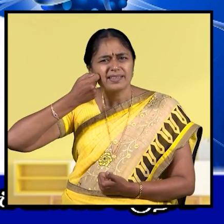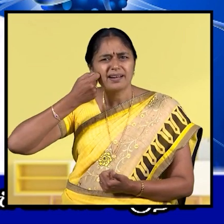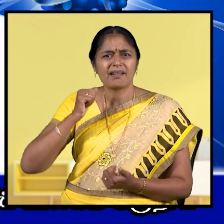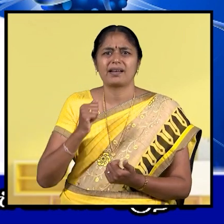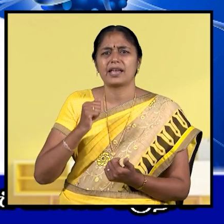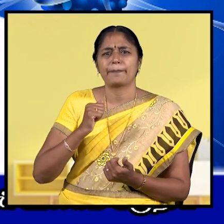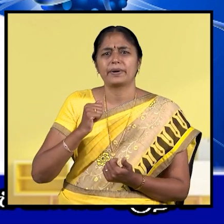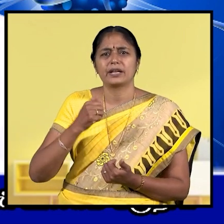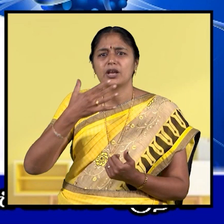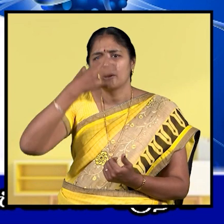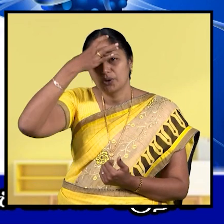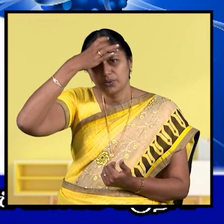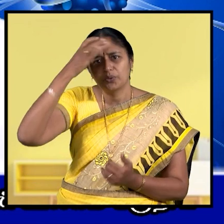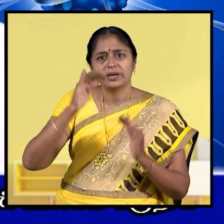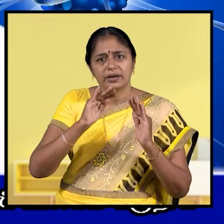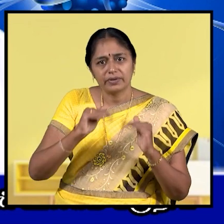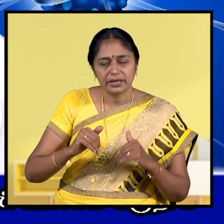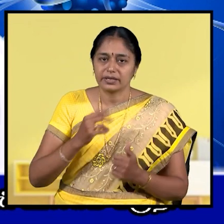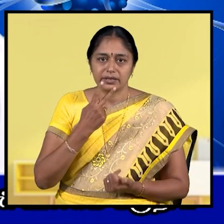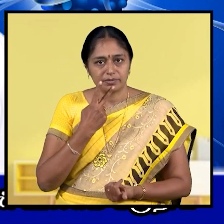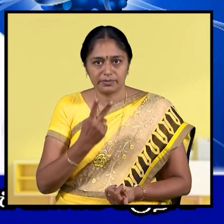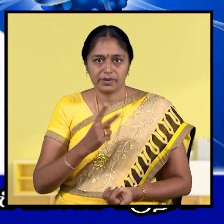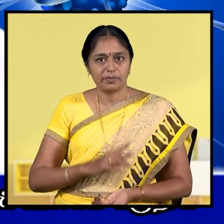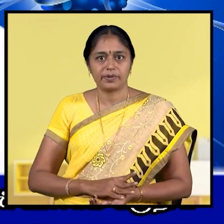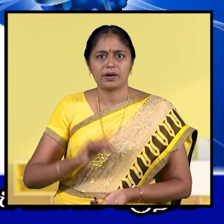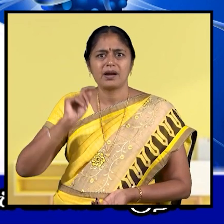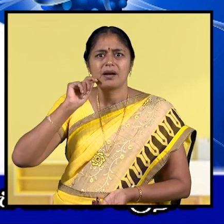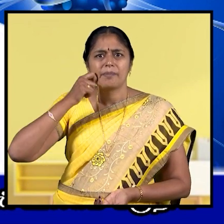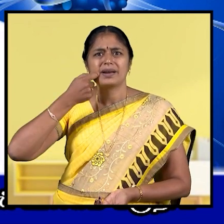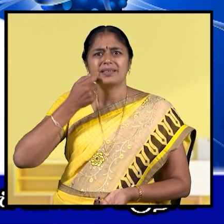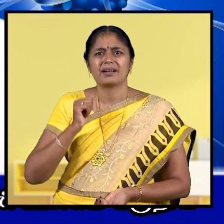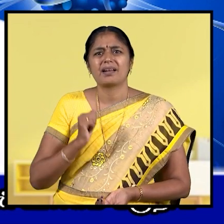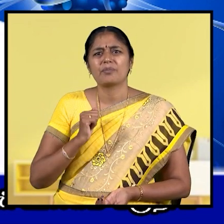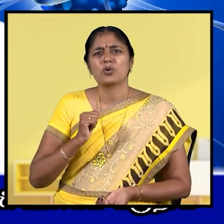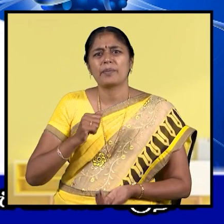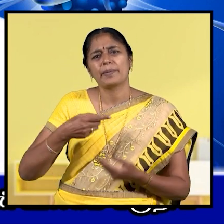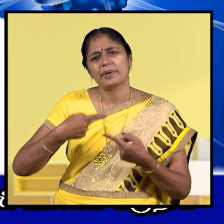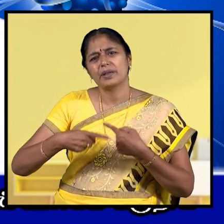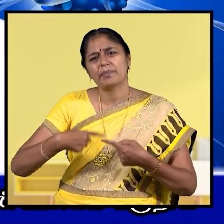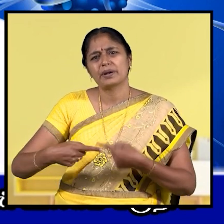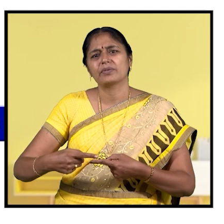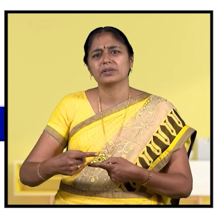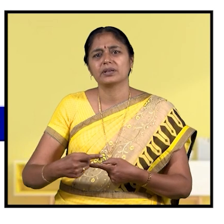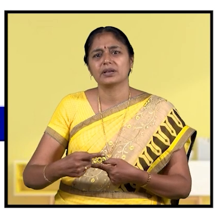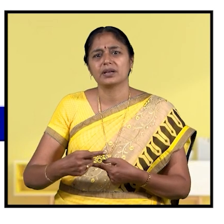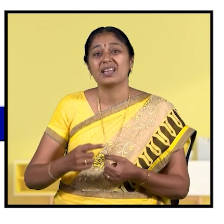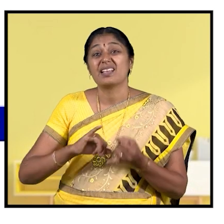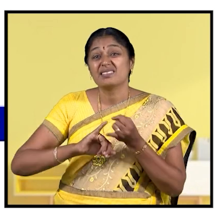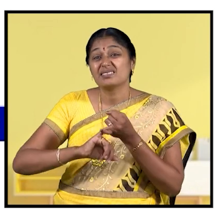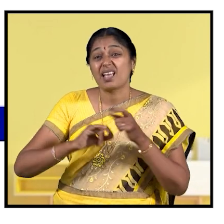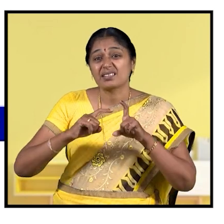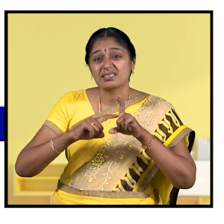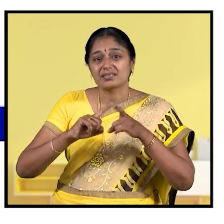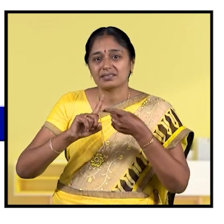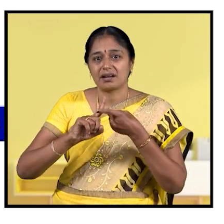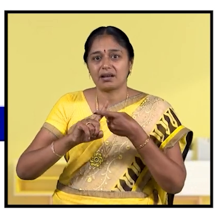கடத்திட்டு அடுத்தவங்களுக்கு எப்படி நமக்கு வந்து பரவுறாங்க அப்படிங்கிறத பற்றி நம்ம பார்க்க போகிறோம். மனிதர்கள் மூலம் பரவக்கூடிய நோய்கள் அப்படின்னு பார்த்தீங்கன்னாக்க, பாலியல் பரவுதல் நோய்கள் அப்படிங்கிறது